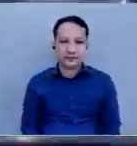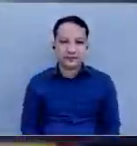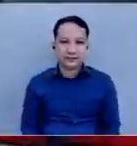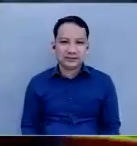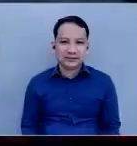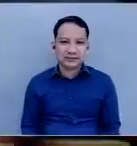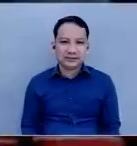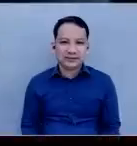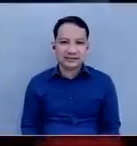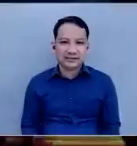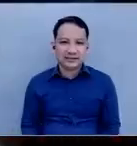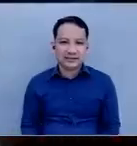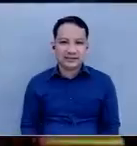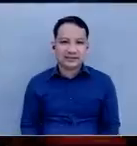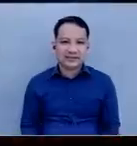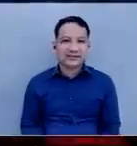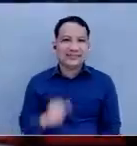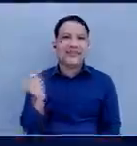dancer?